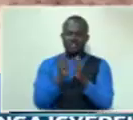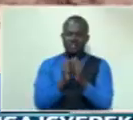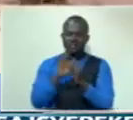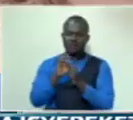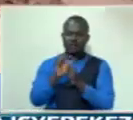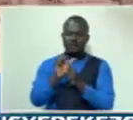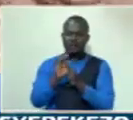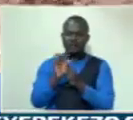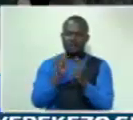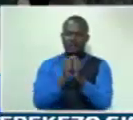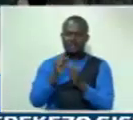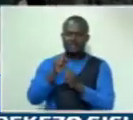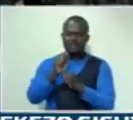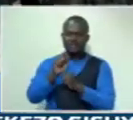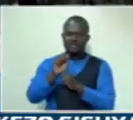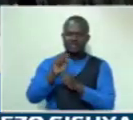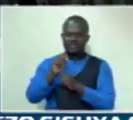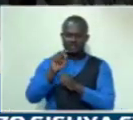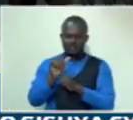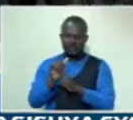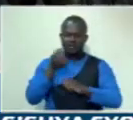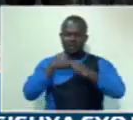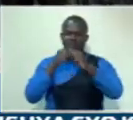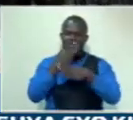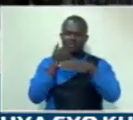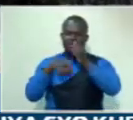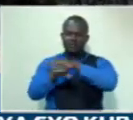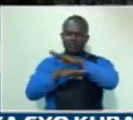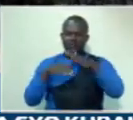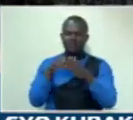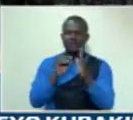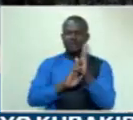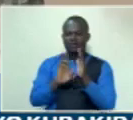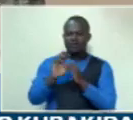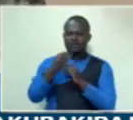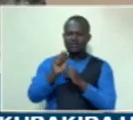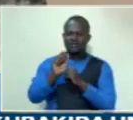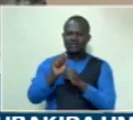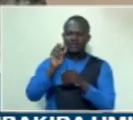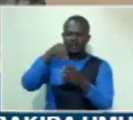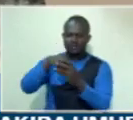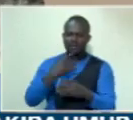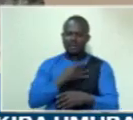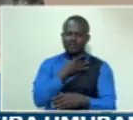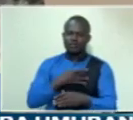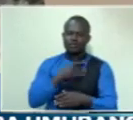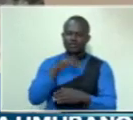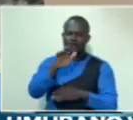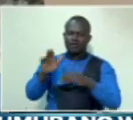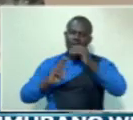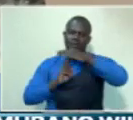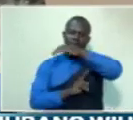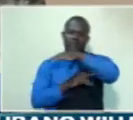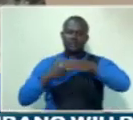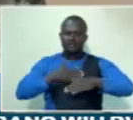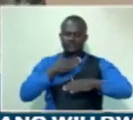na Satisti. Mu ruzinduko Minisitiri w'ibikorwa remezo Ambasaderi Gatete Cleva arimo yasuye ibi biraro yishimira